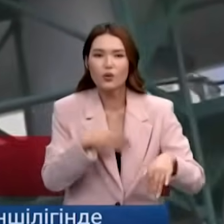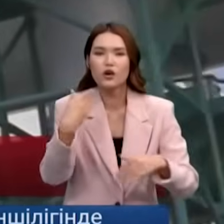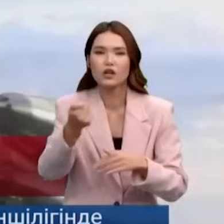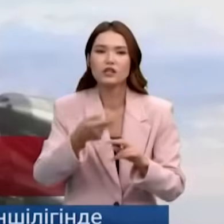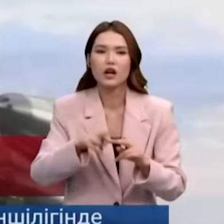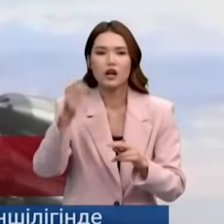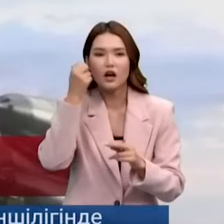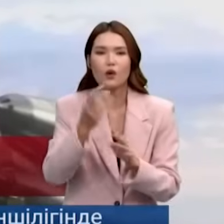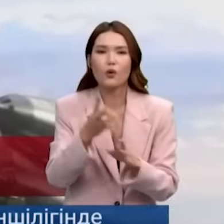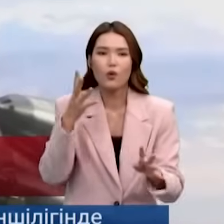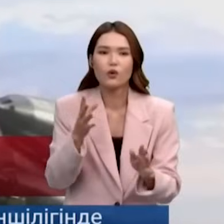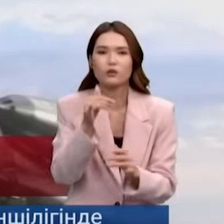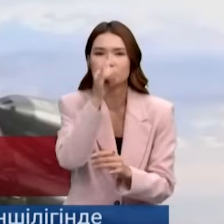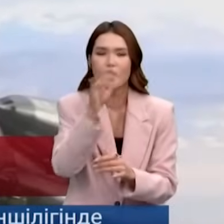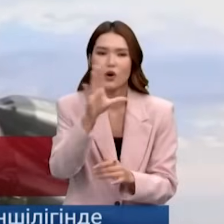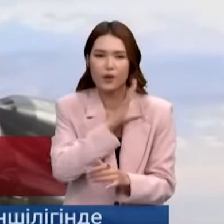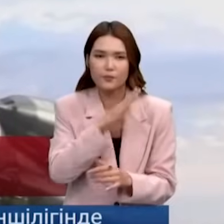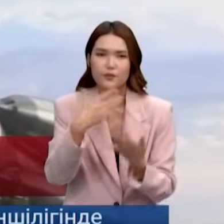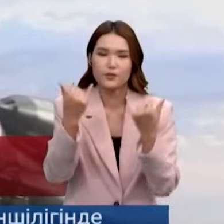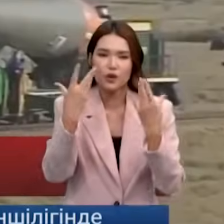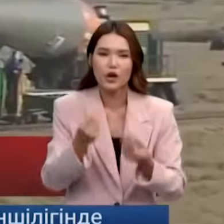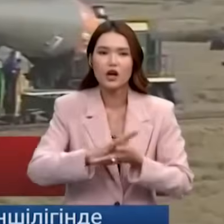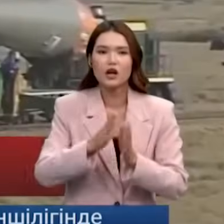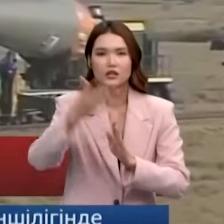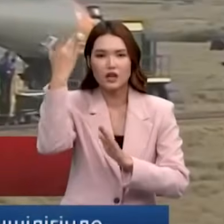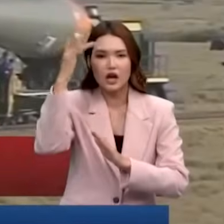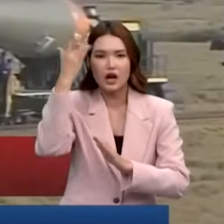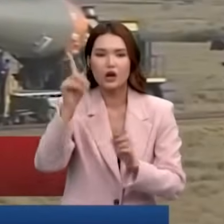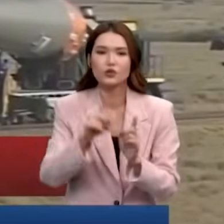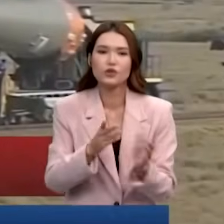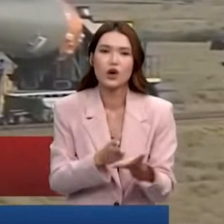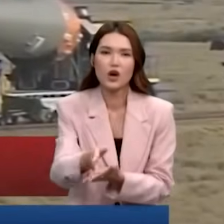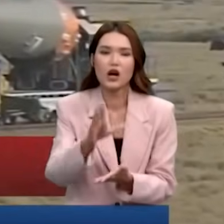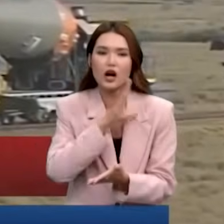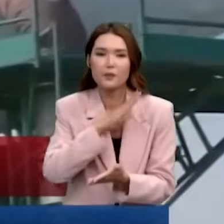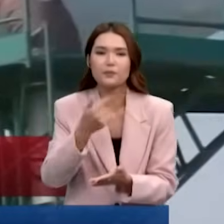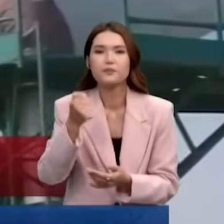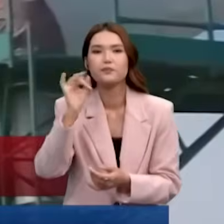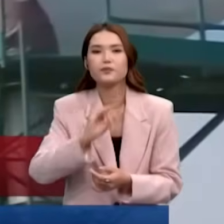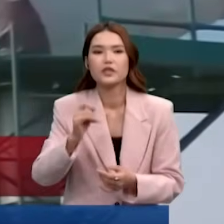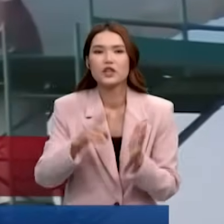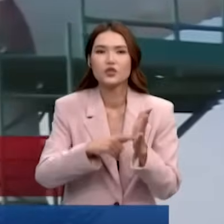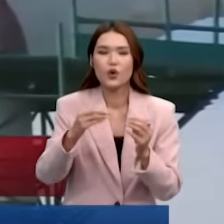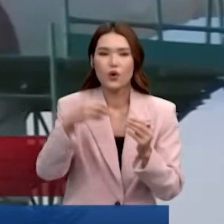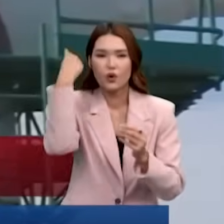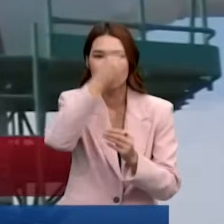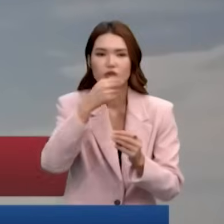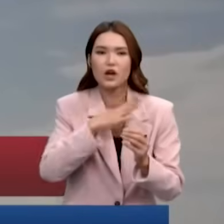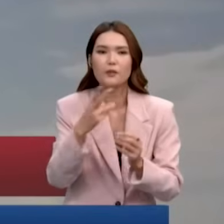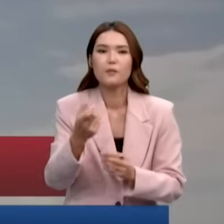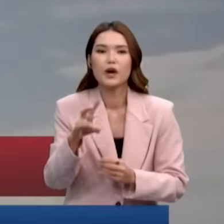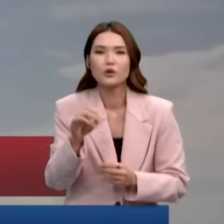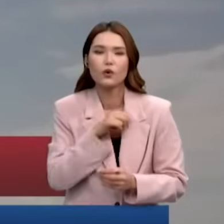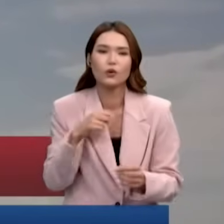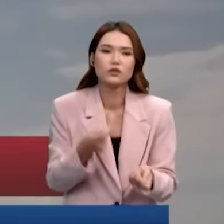ракетасын қатарға қоя алмай келе жатқан көрінеді. Бұл жағынан ақыш көш бастап тұр. Ал сала ардагері алдағы 7-10 жылда Байқоңырды өзіміз игере